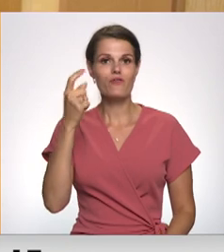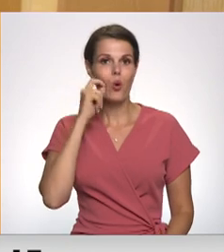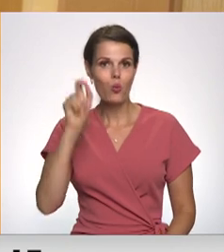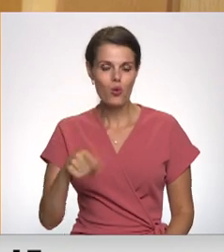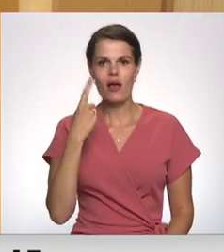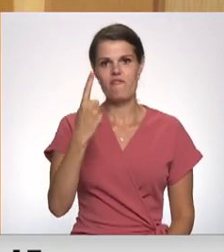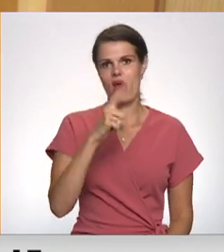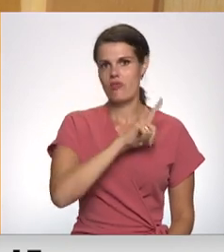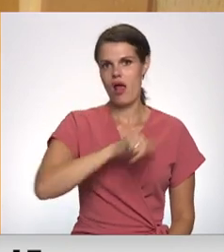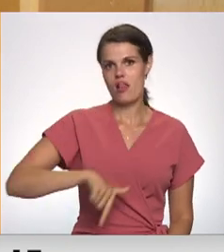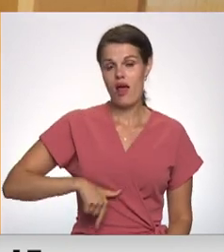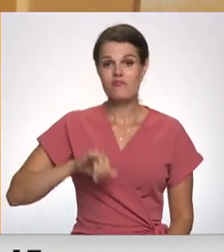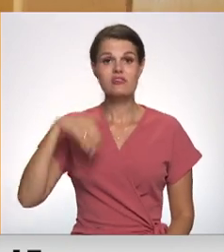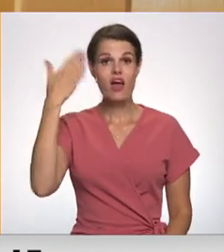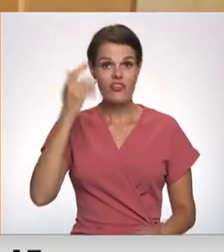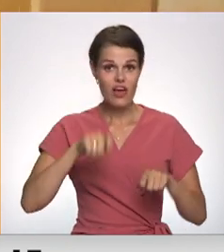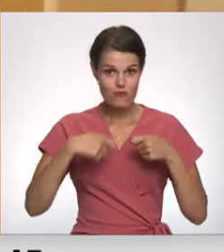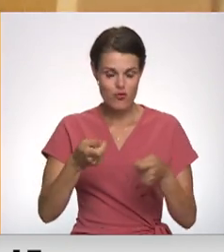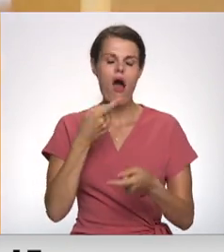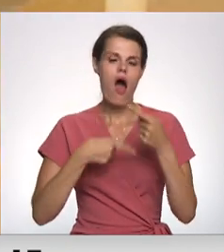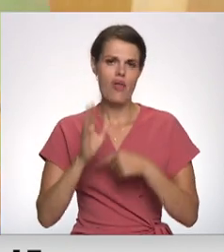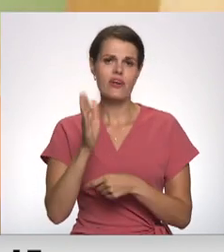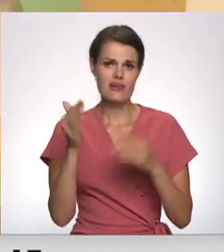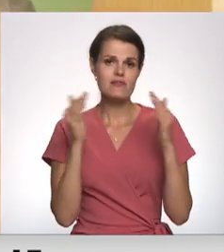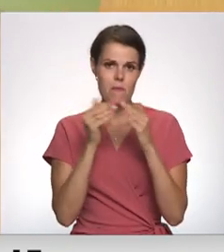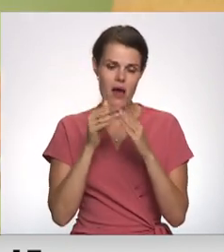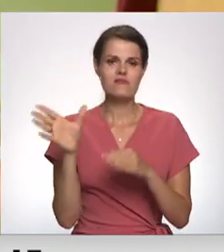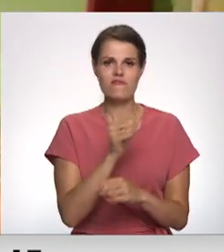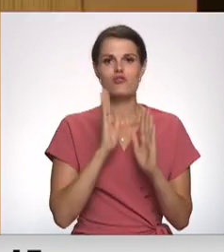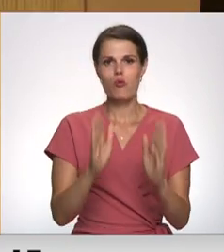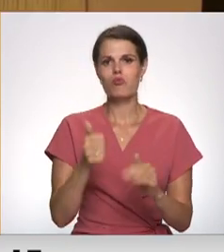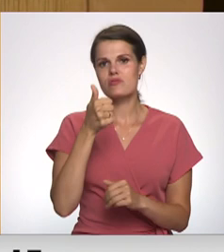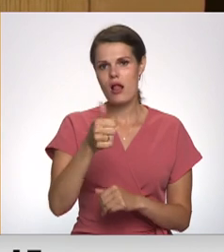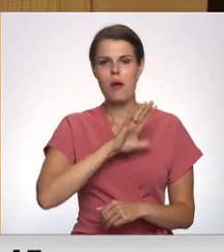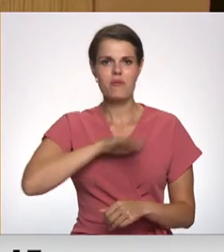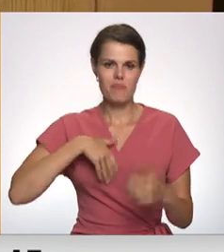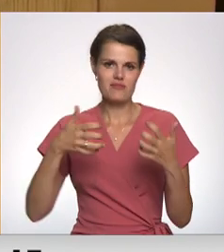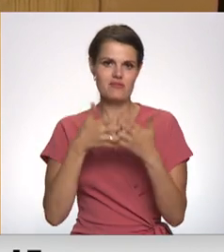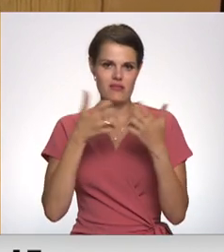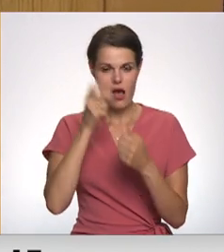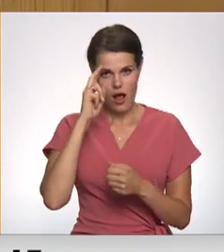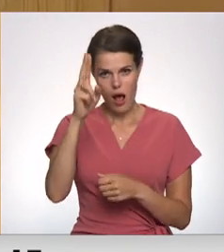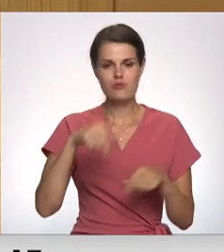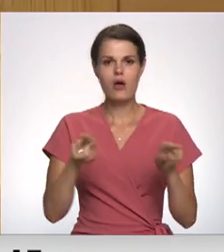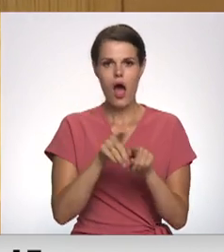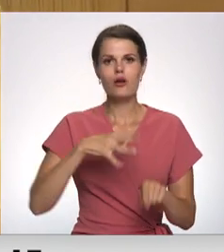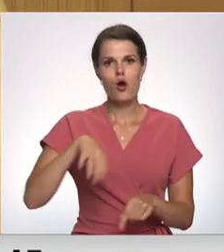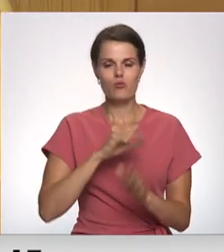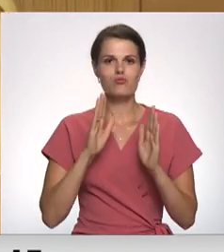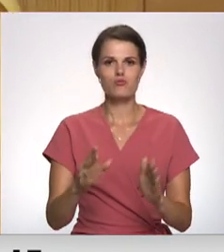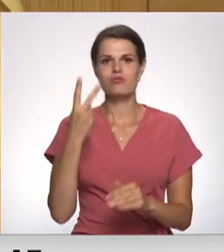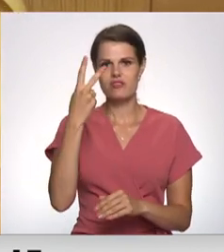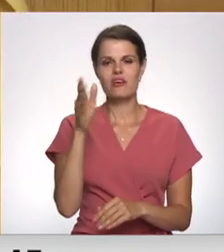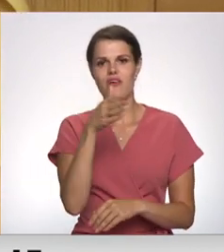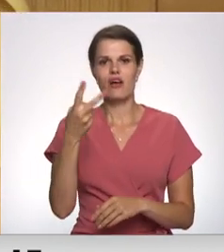viens Latvijas. Ja Dievs dos, atgriezīsimies mājās, viss būs labi pēc kara, apsolu, arī mums būs izlikti divi karodziņi,